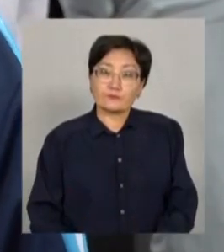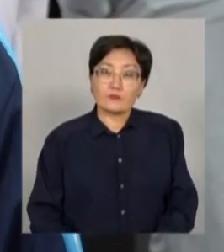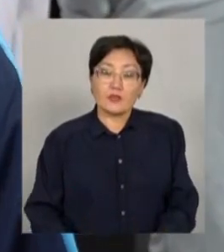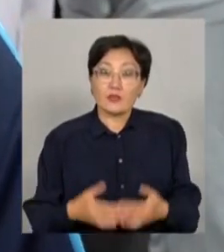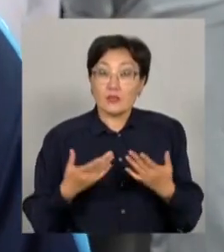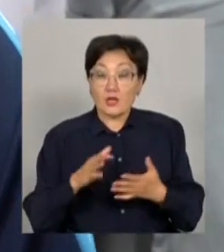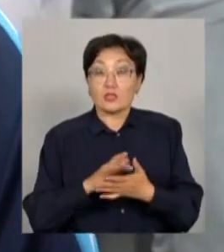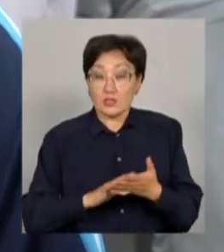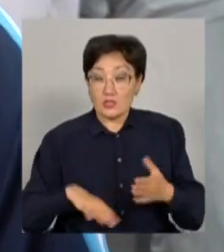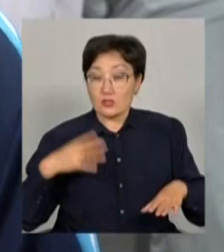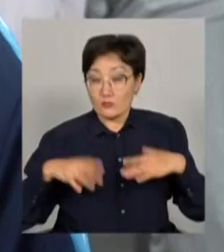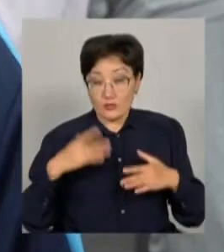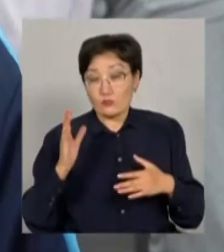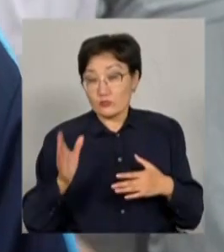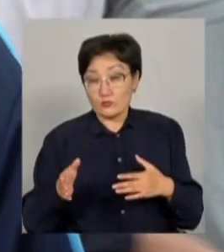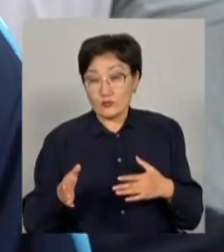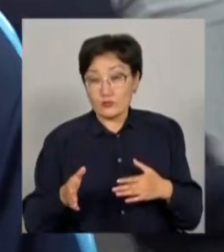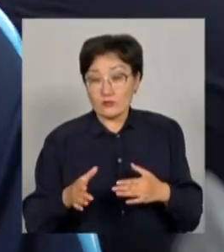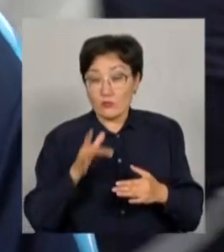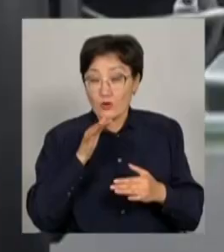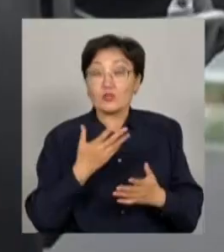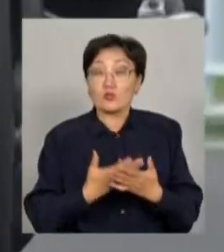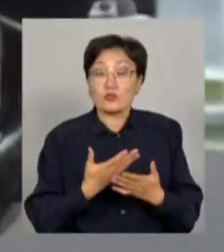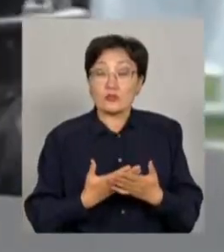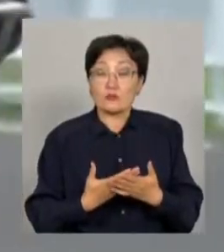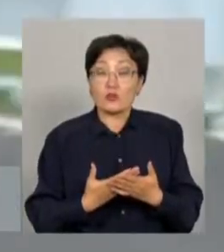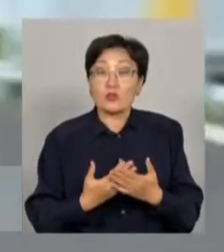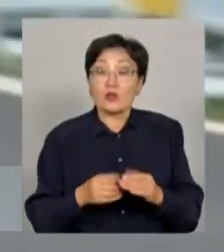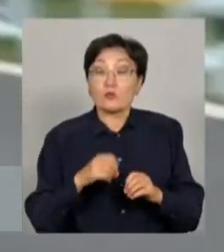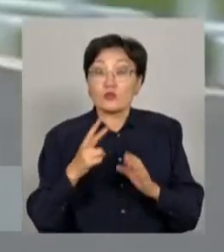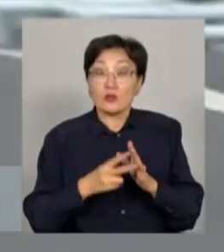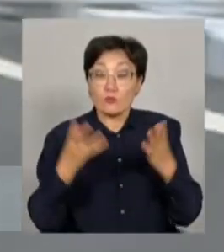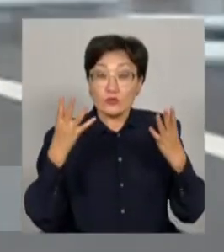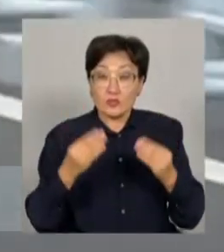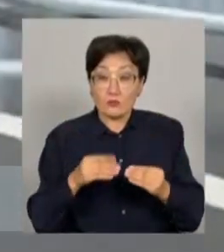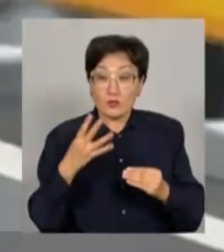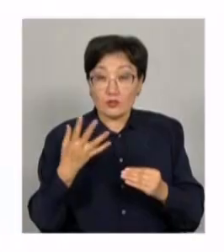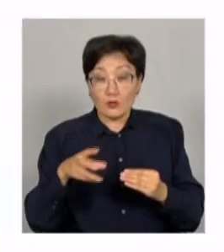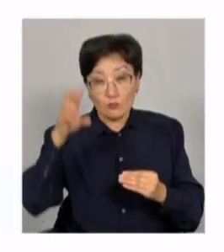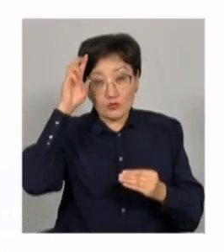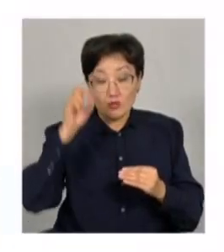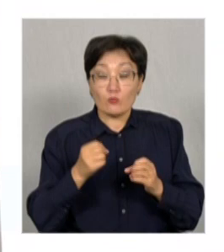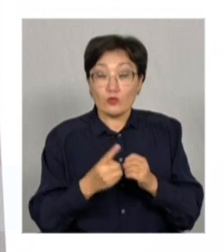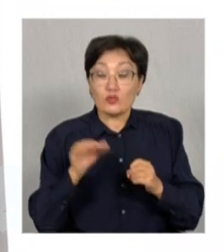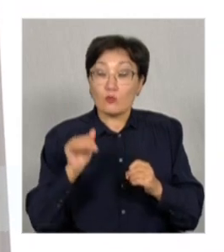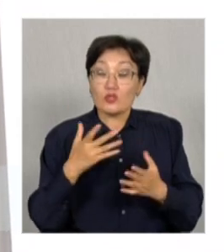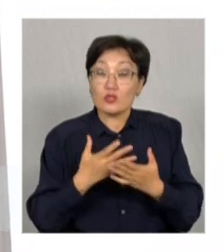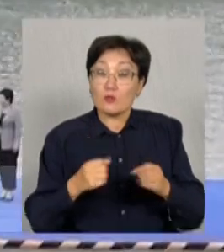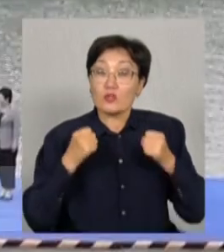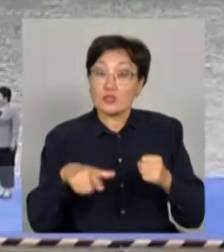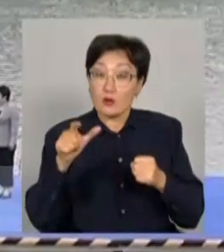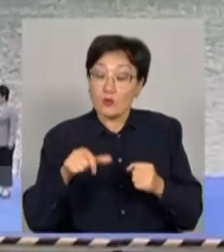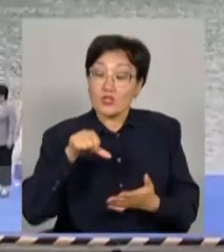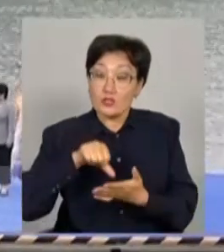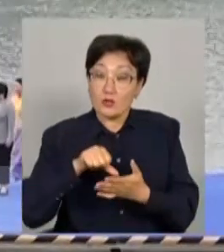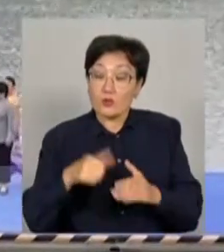түсірмейміз, ары қарай дайындаламыз. Уақыт көрсетеді. Айта кетейік, 17 күн бойы 45 мемлекеттің 11 мыңға жуық спортшысы